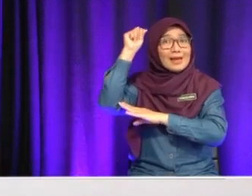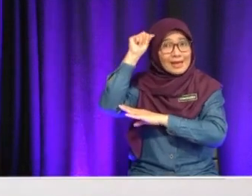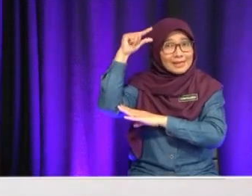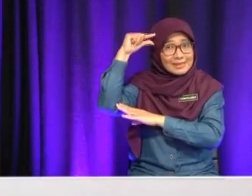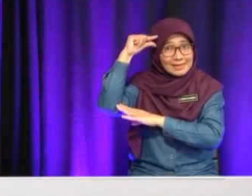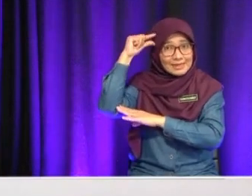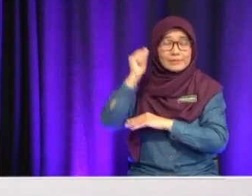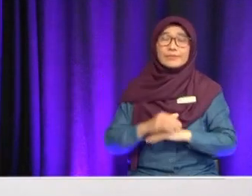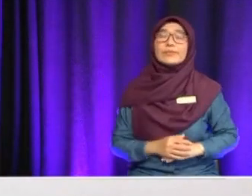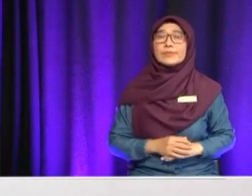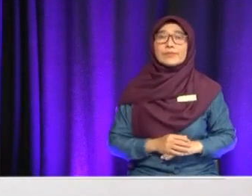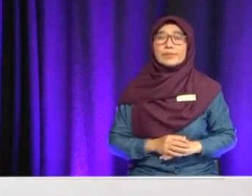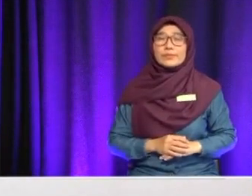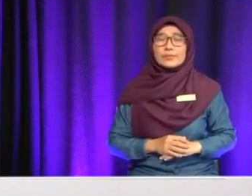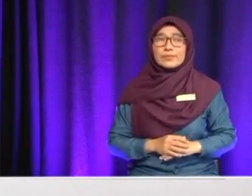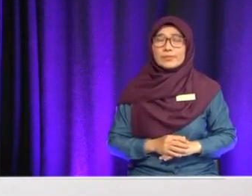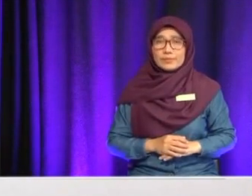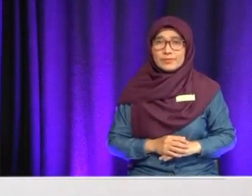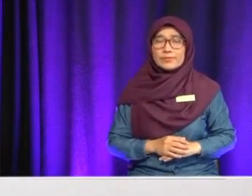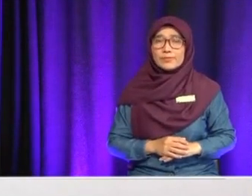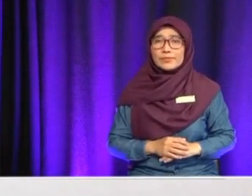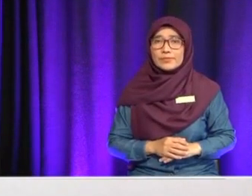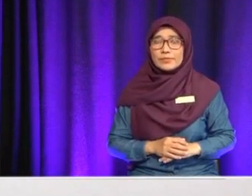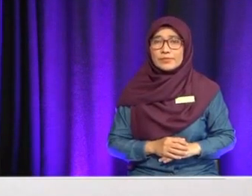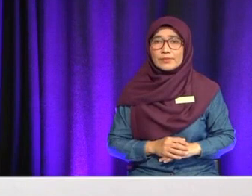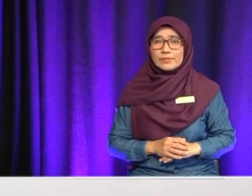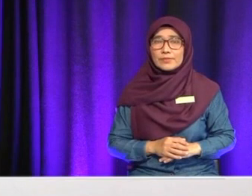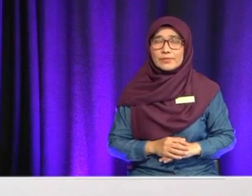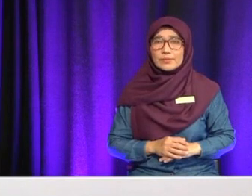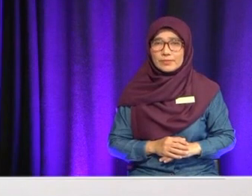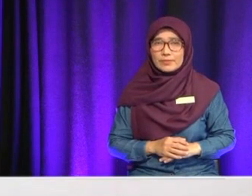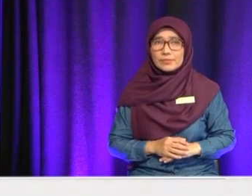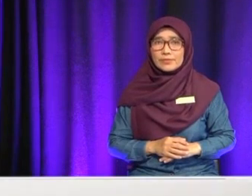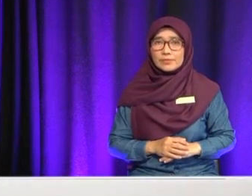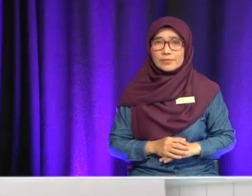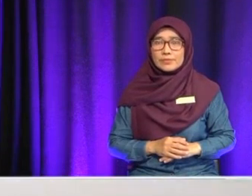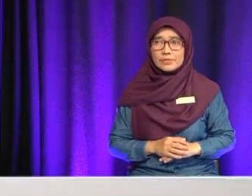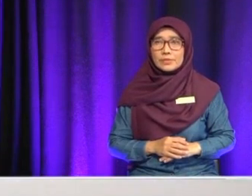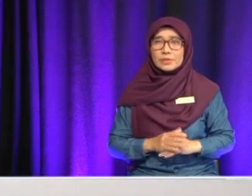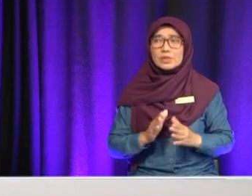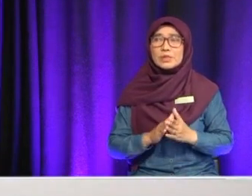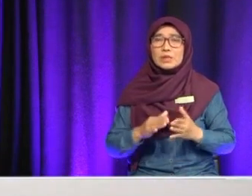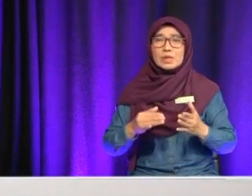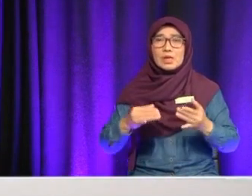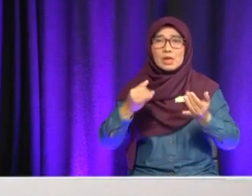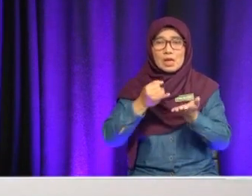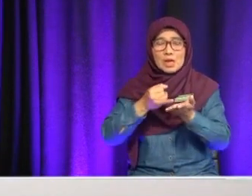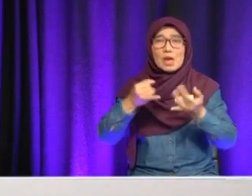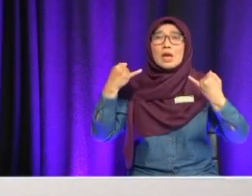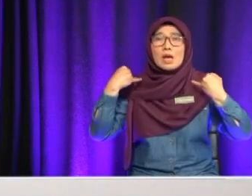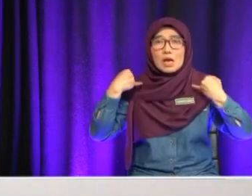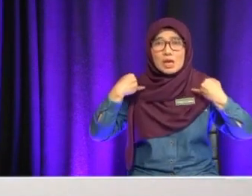Zarfan. Contoh lain proses jual beli ialah jual beli di pasaran dan jual beli secara atas